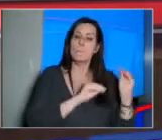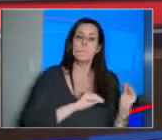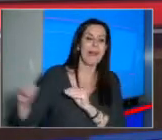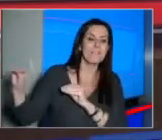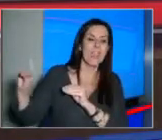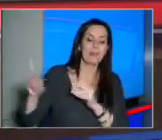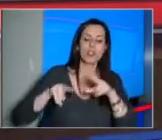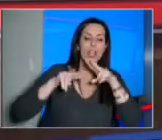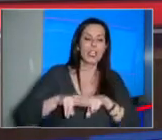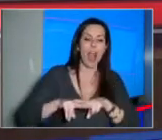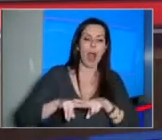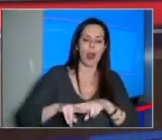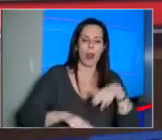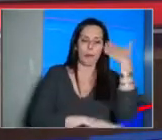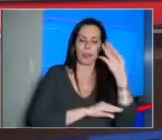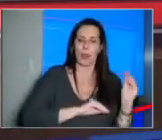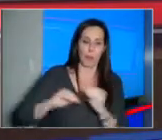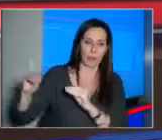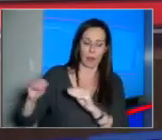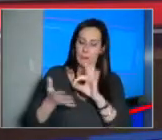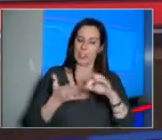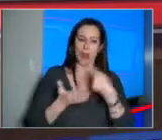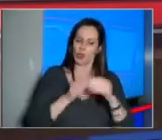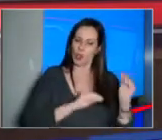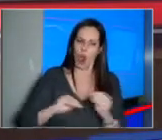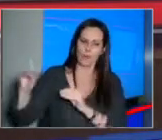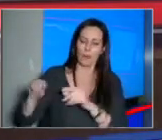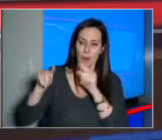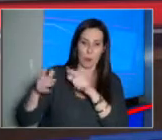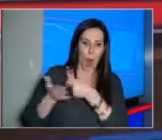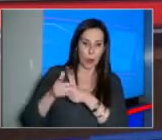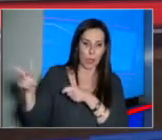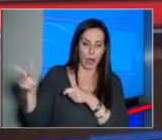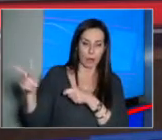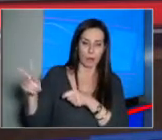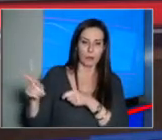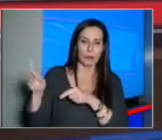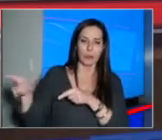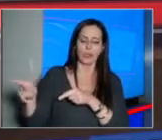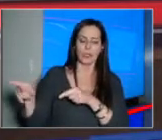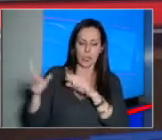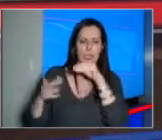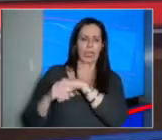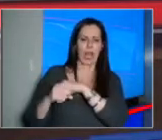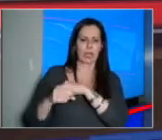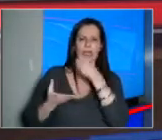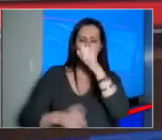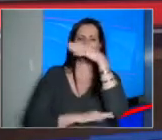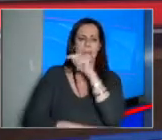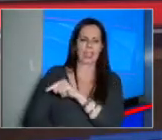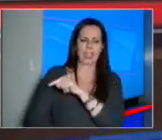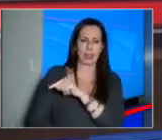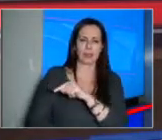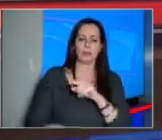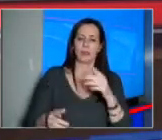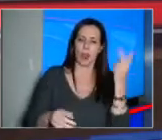מלוא העודפים לתקציב המדינה. הם עוברים למשרד האוצר, ומשם הם נכנסים כמקור תקציבי לתקציב המדינה.